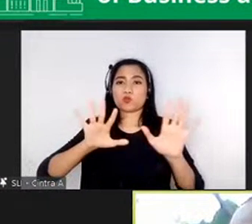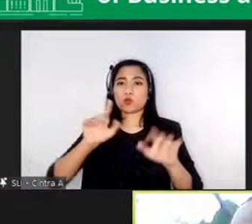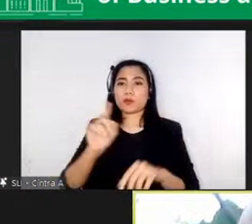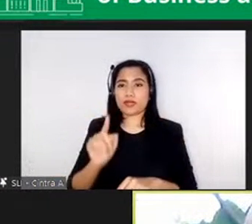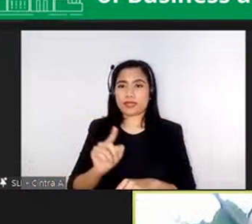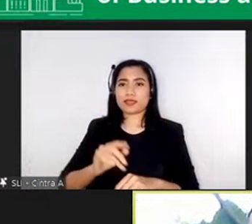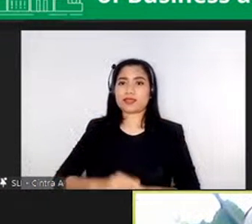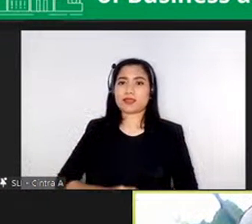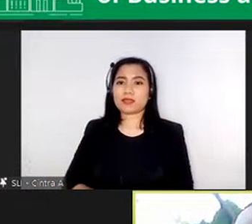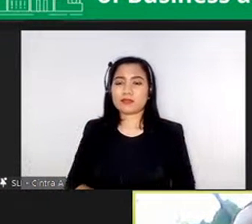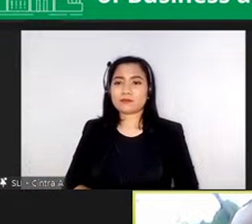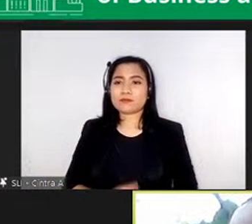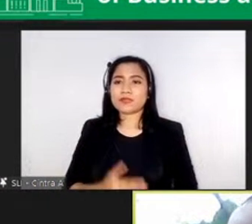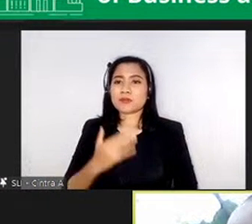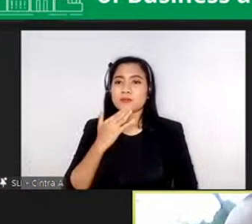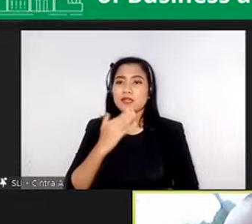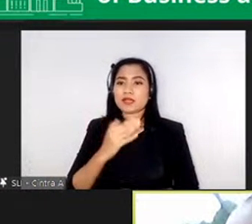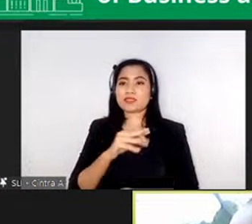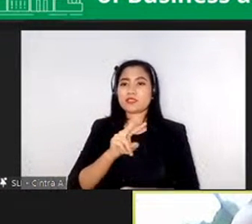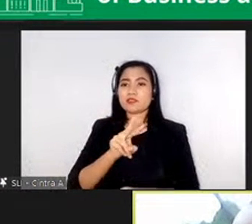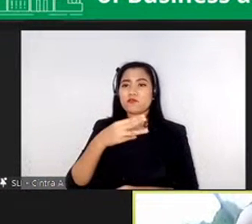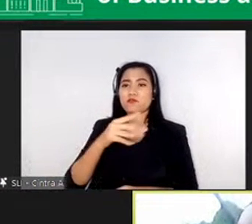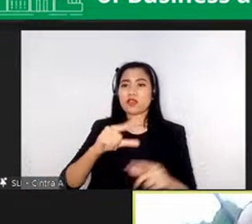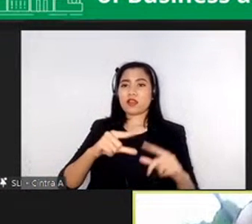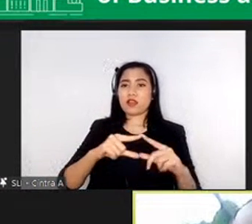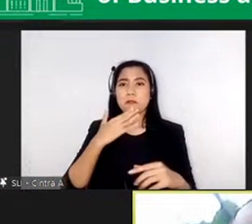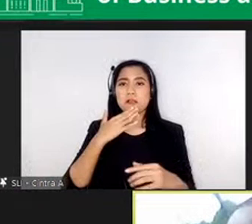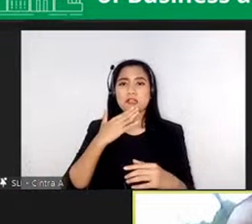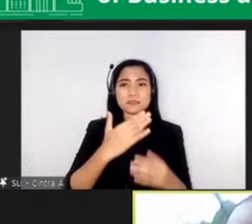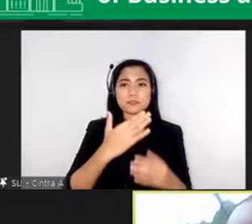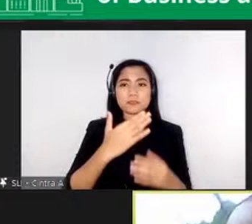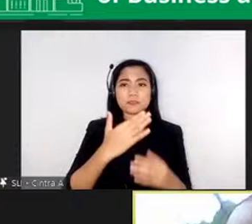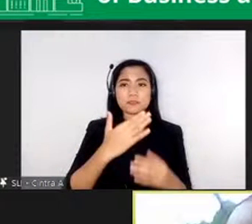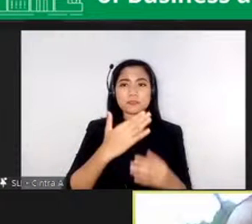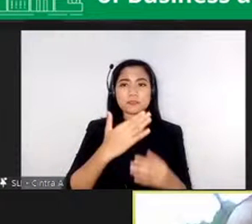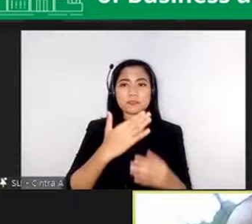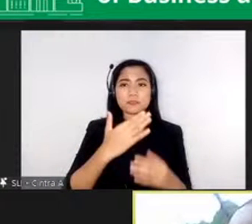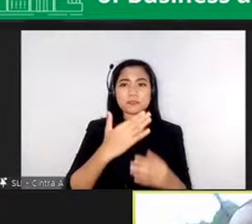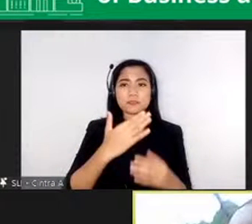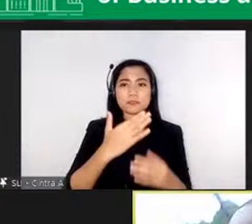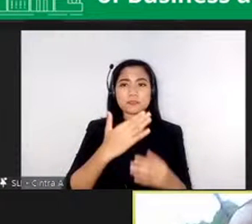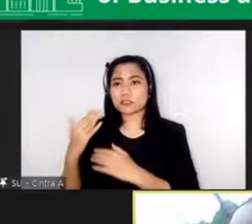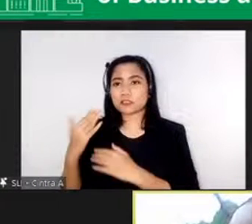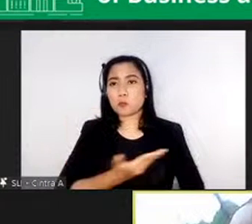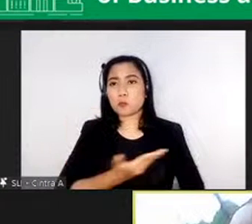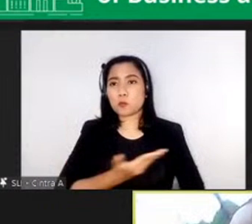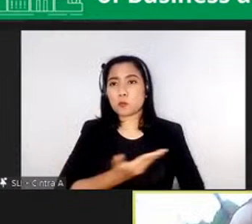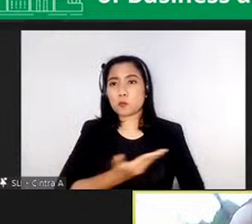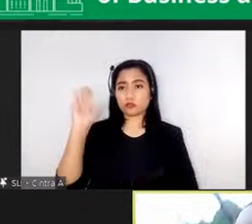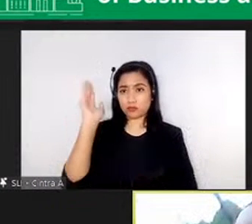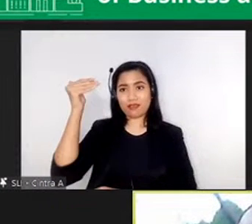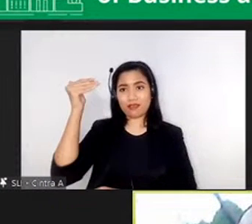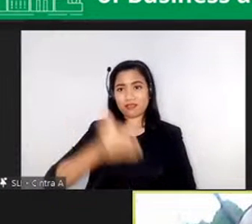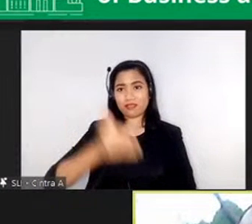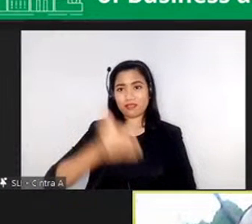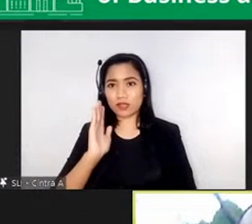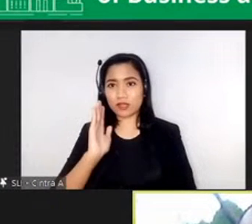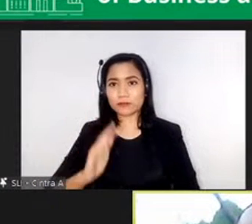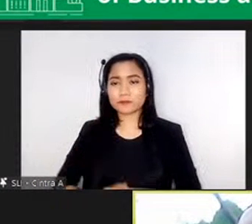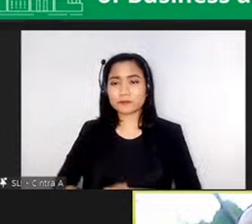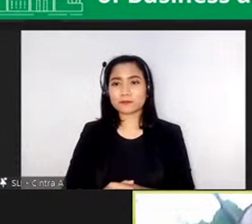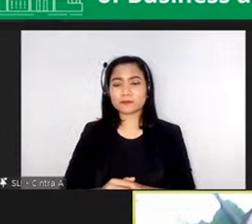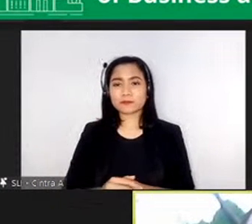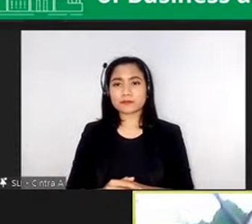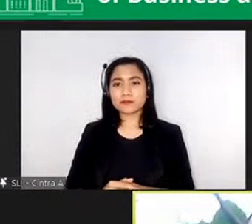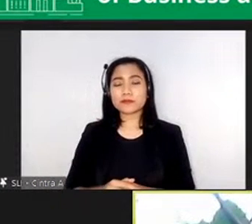Terima kasih Mbak Vela Terima kasih semuanya Bapak Ibu sekalian para narasumber yang sudah berkenan hadir m ya karena